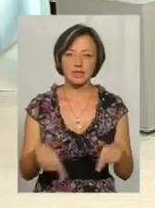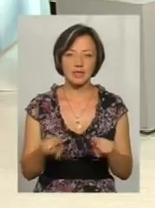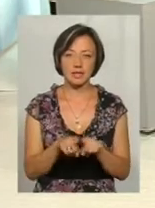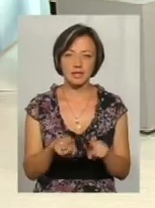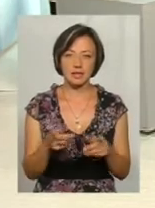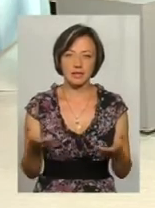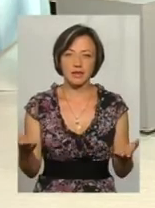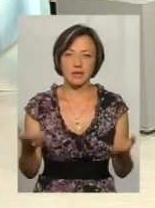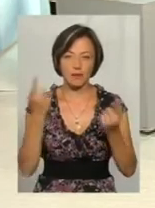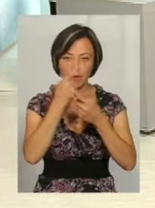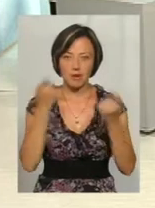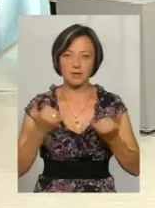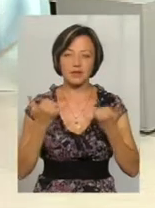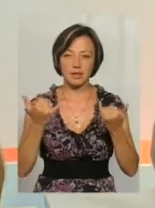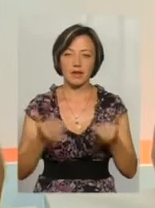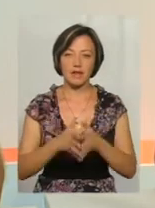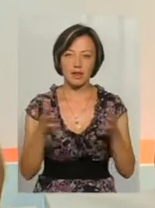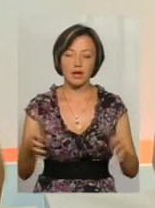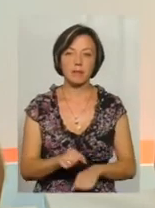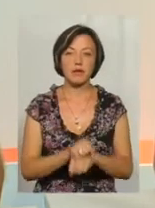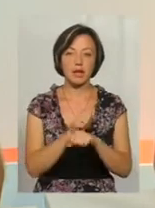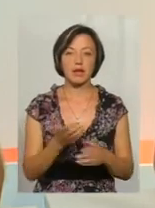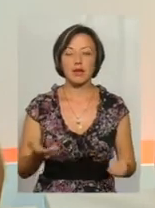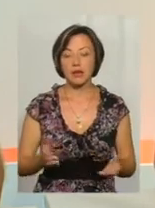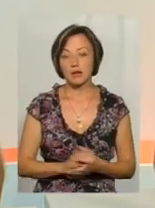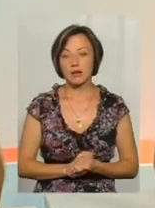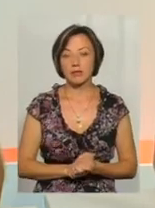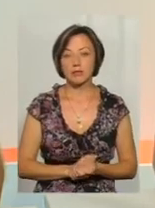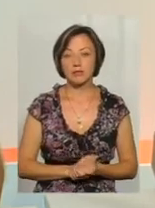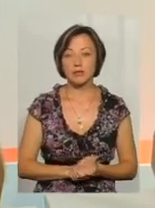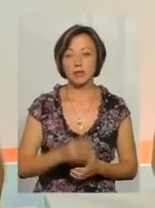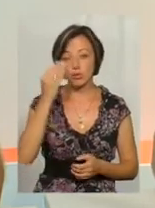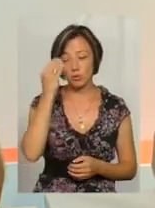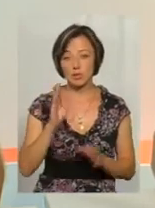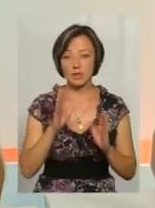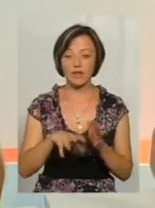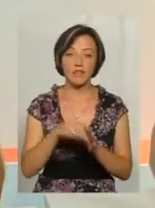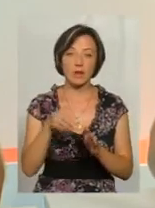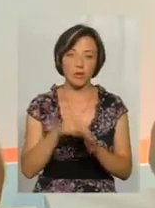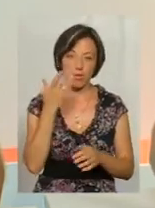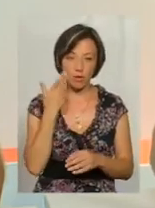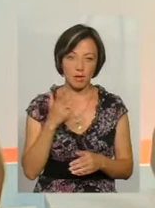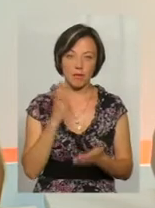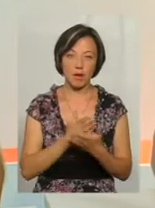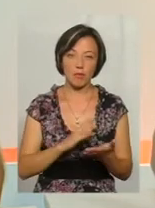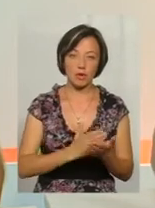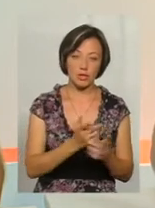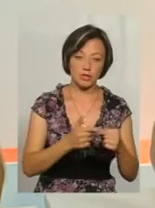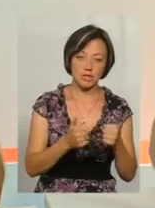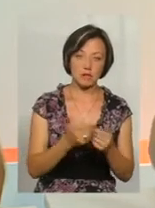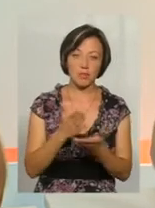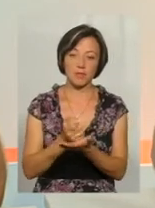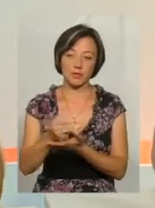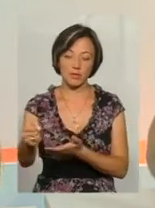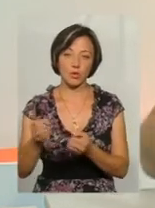критична інформація для великих мітингів. Тобто оцінку вони можуть дати тільки під час виборів. Тобто ми маємо політичну силу, маємо висуванці,